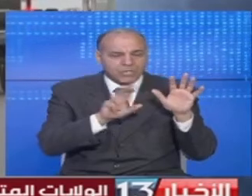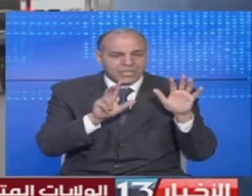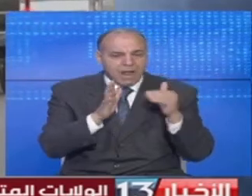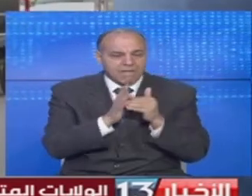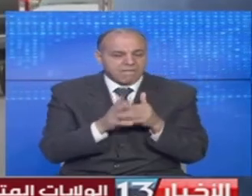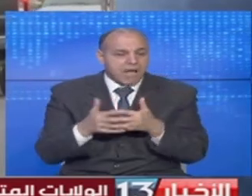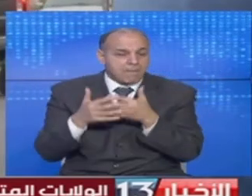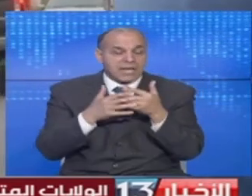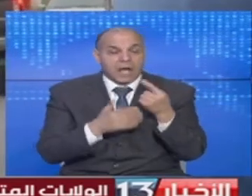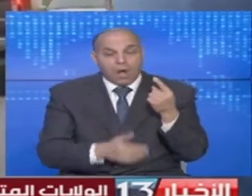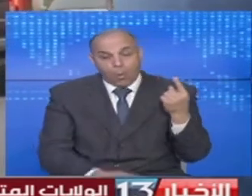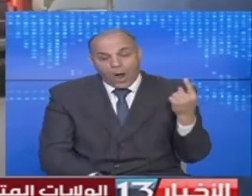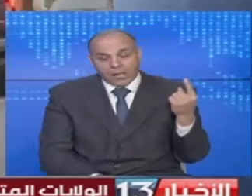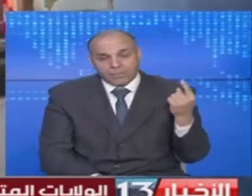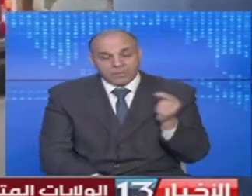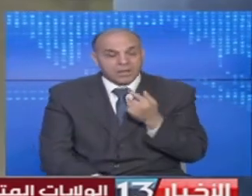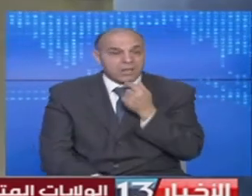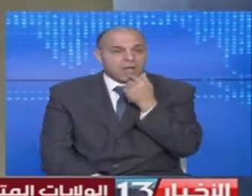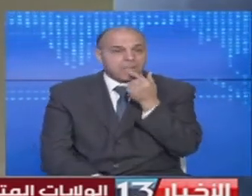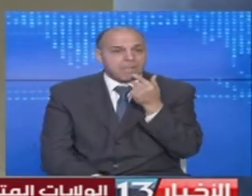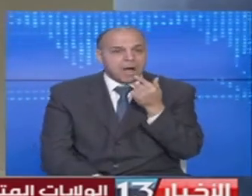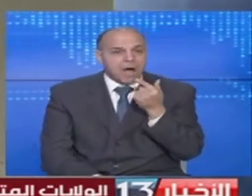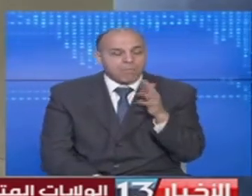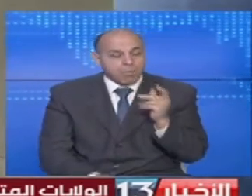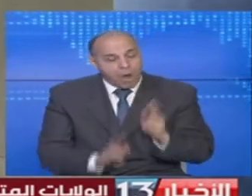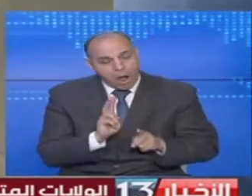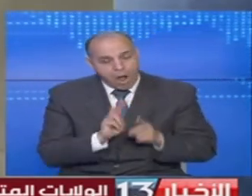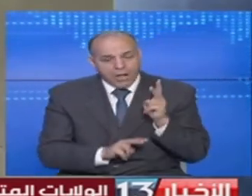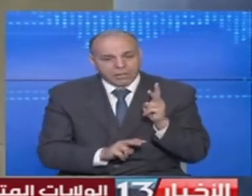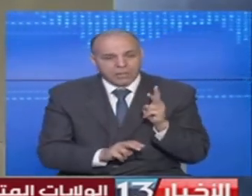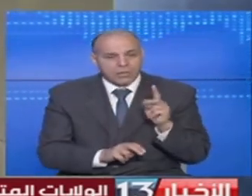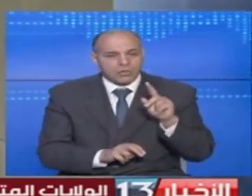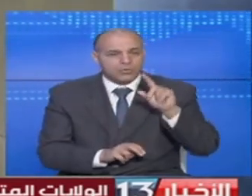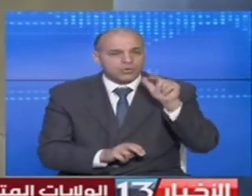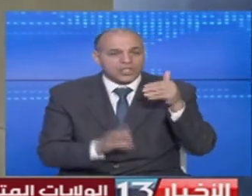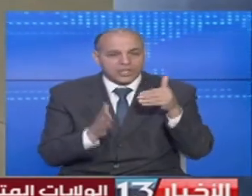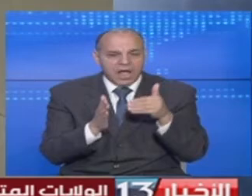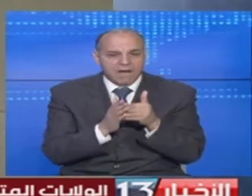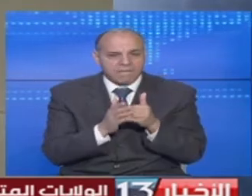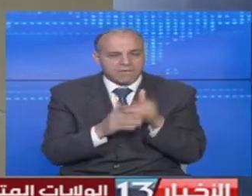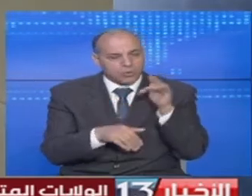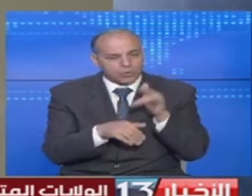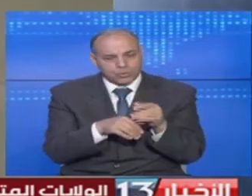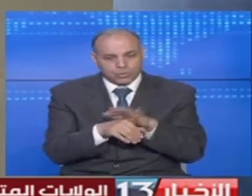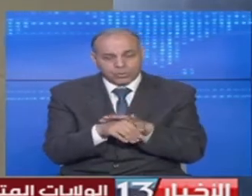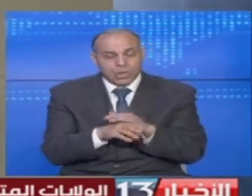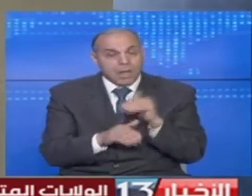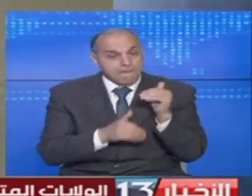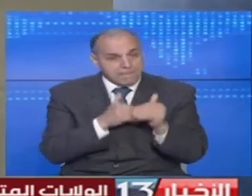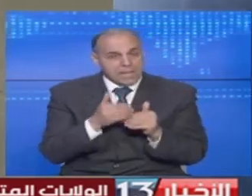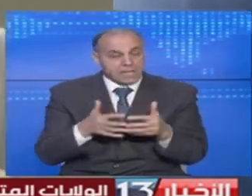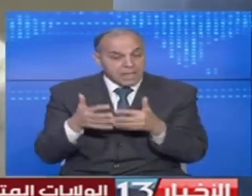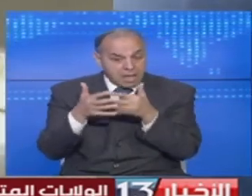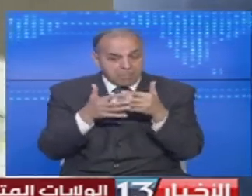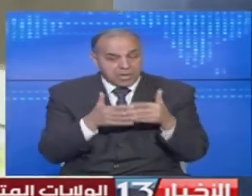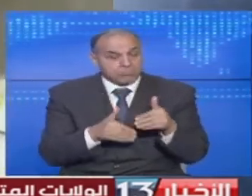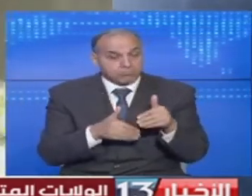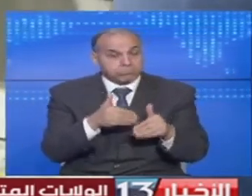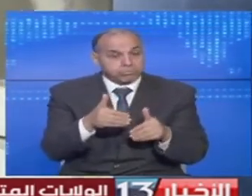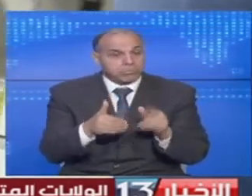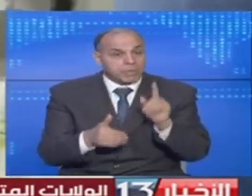298,000 في الولايات المتحدة الأمريكية مع ما يفوق 16,000 إصابة. وبدأت الولايات